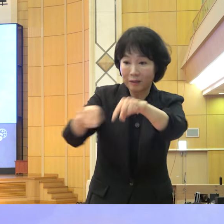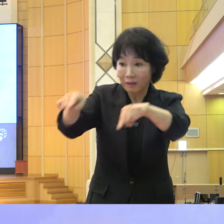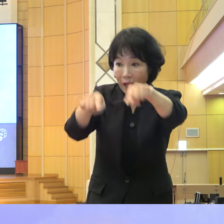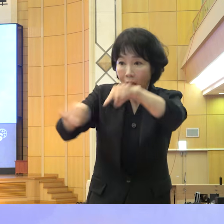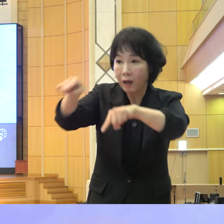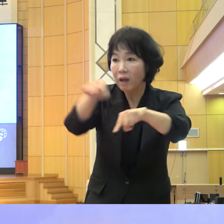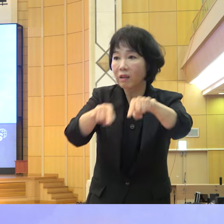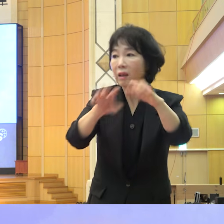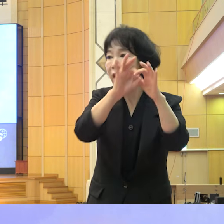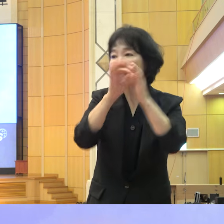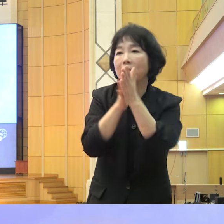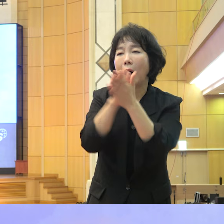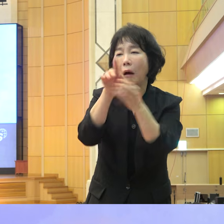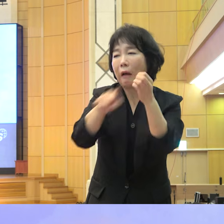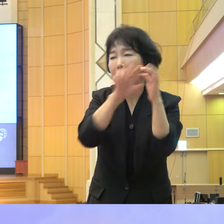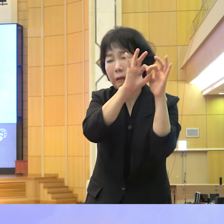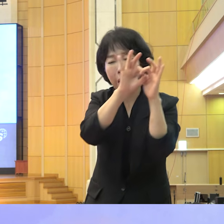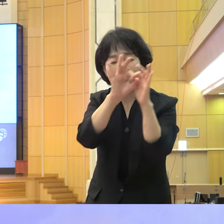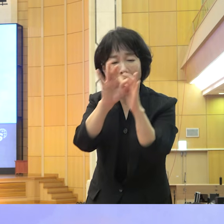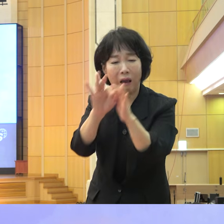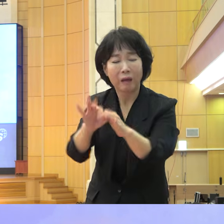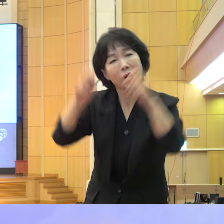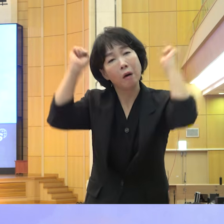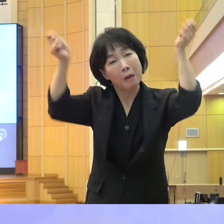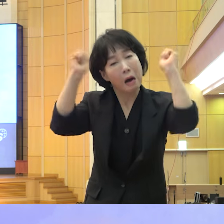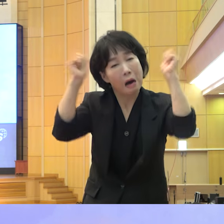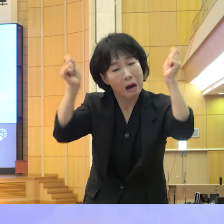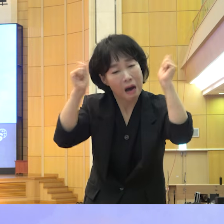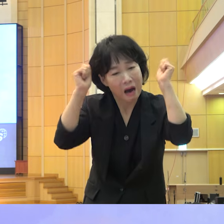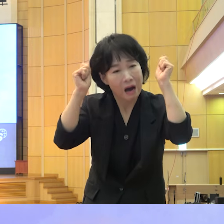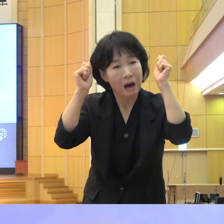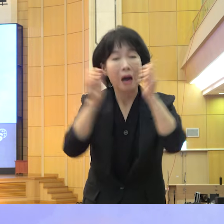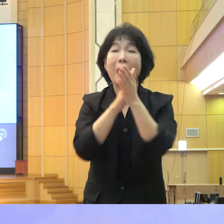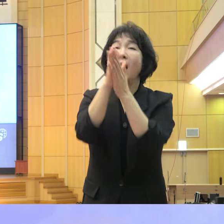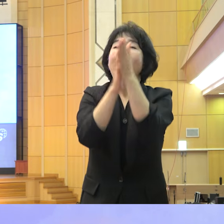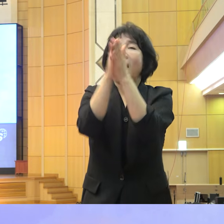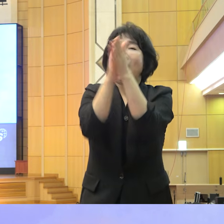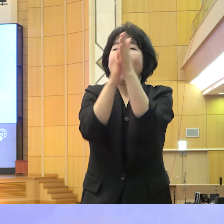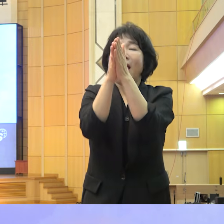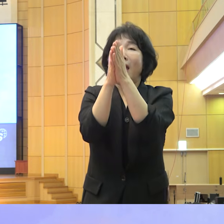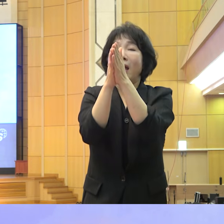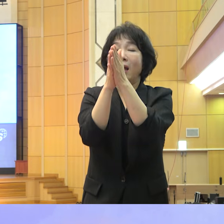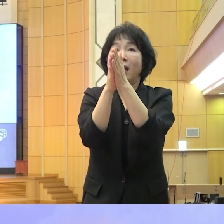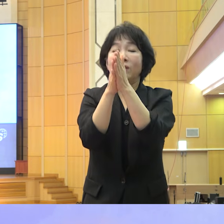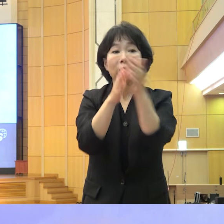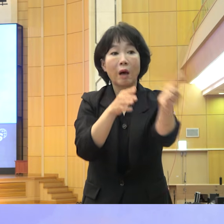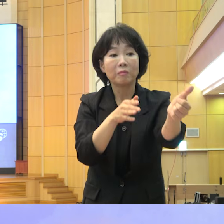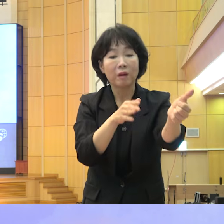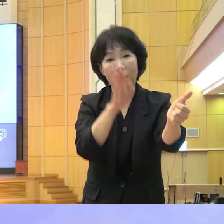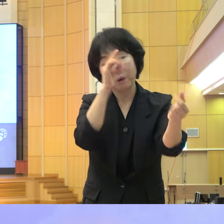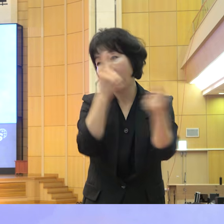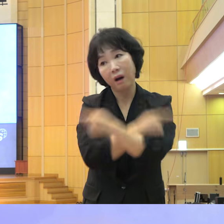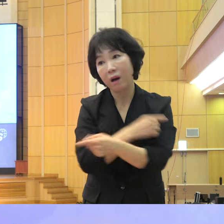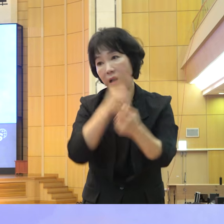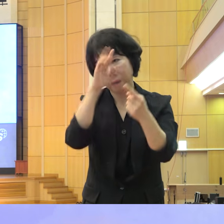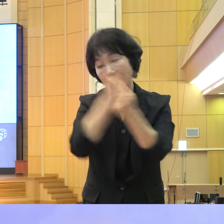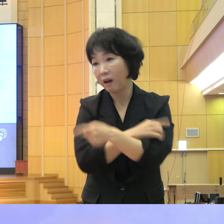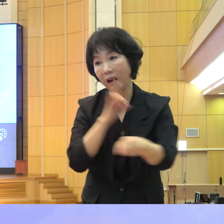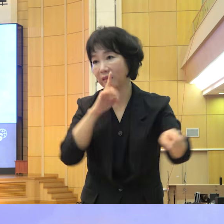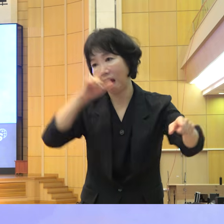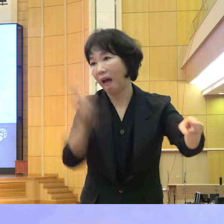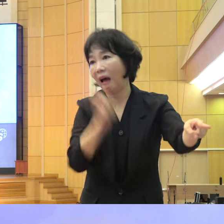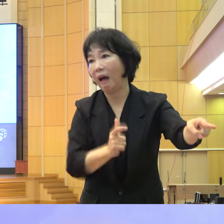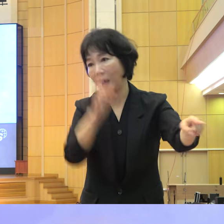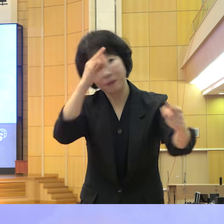이랬는데 이렇게 무당을 하면서 구슬을 하면서 그렇게 빌어도 저 인간이 죽게 생겼으니